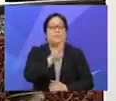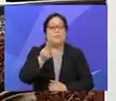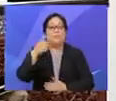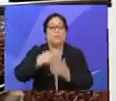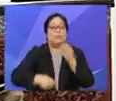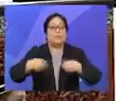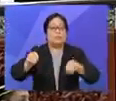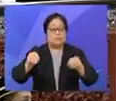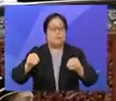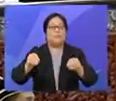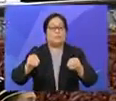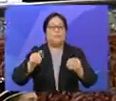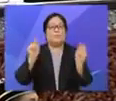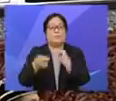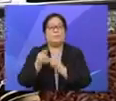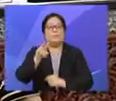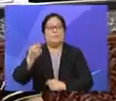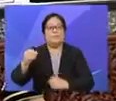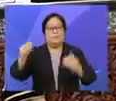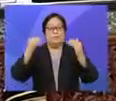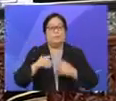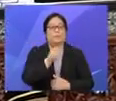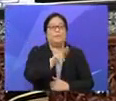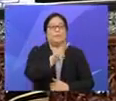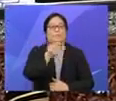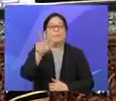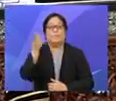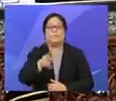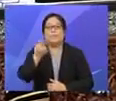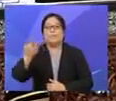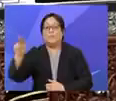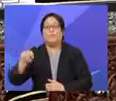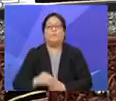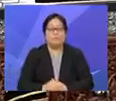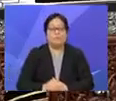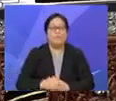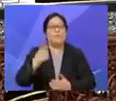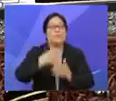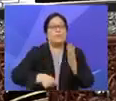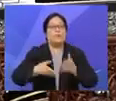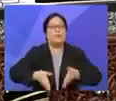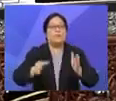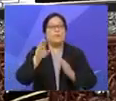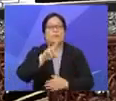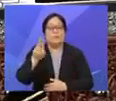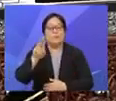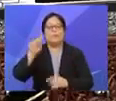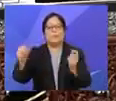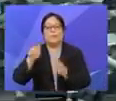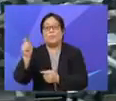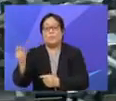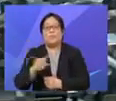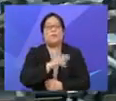terus pada PCI belanjawan pada Penghujung tahun yang mana kita mempunyai persidangan yang lebih